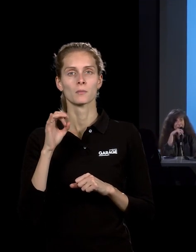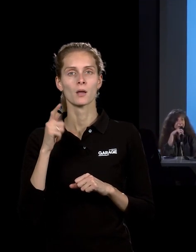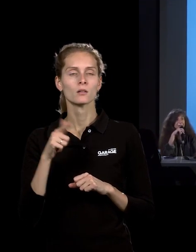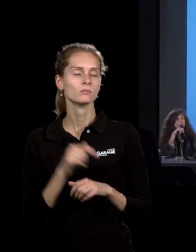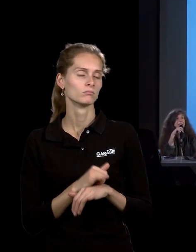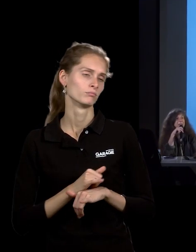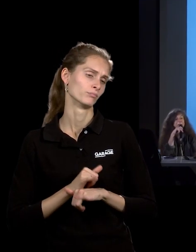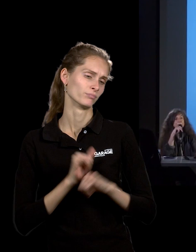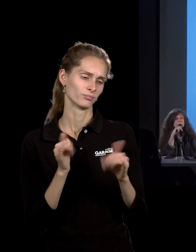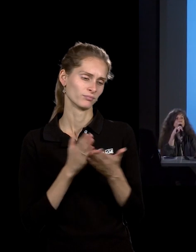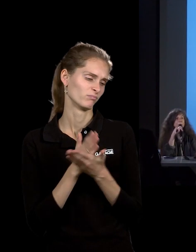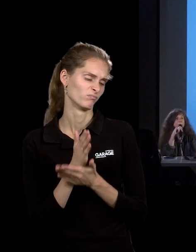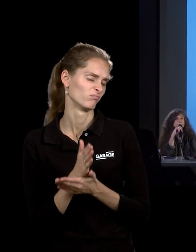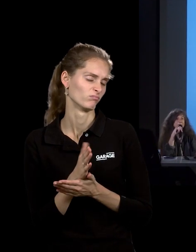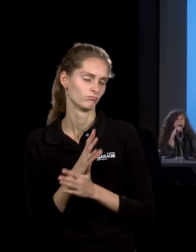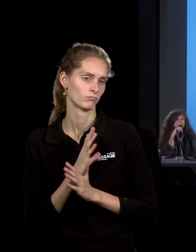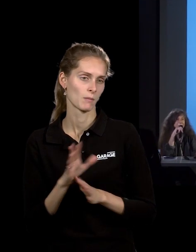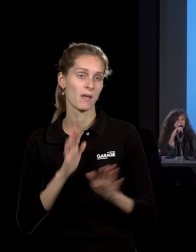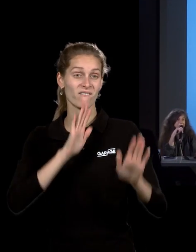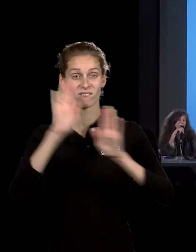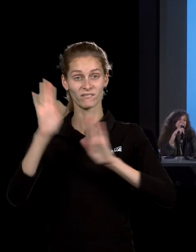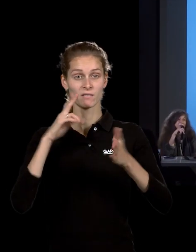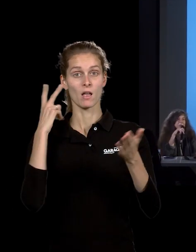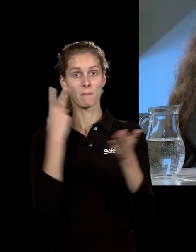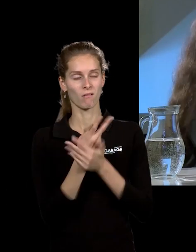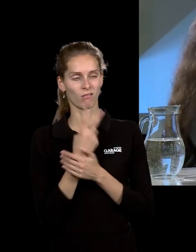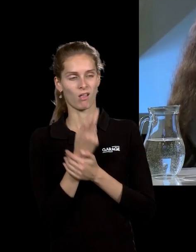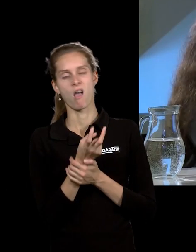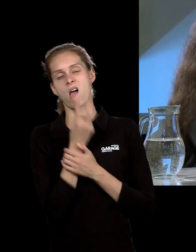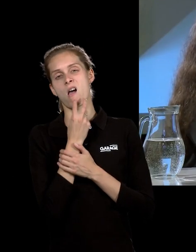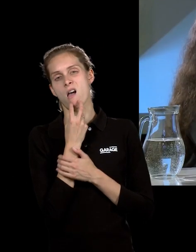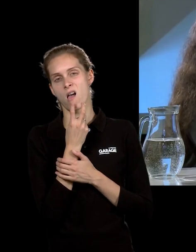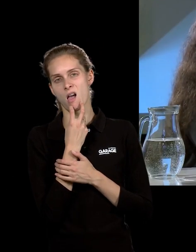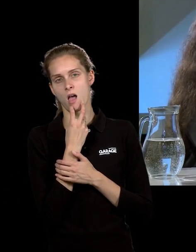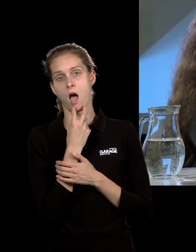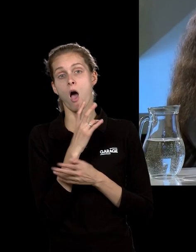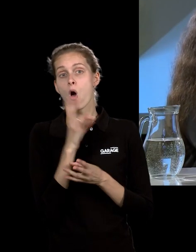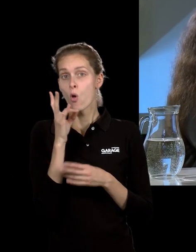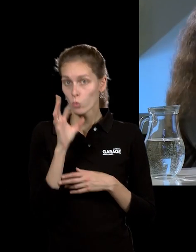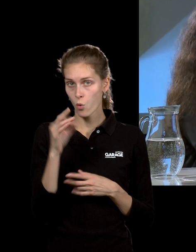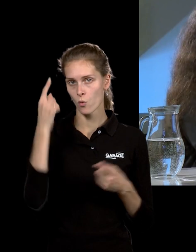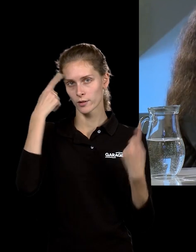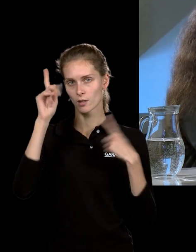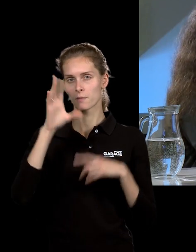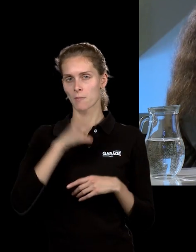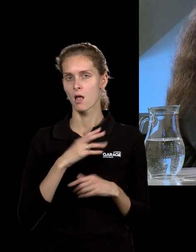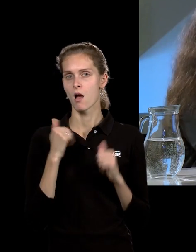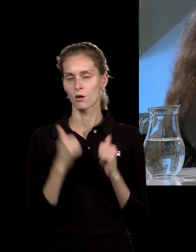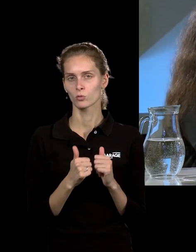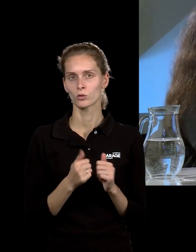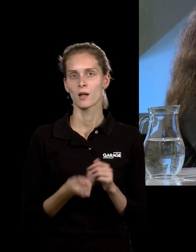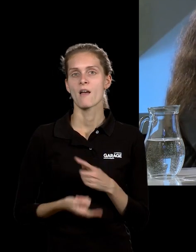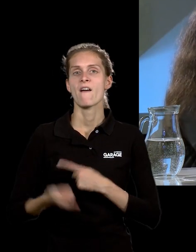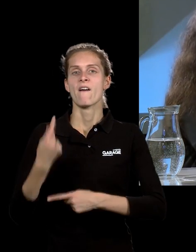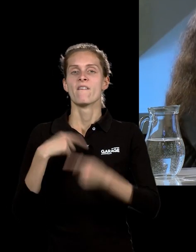этом направлении. Выставку, на которой он это показал, как бы осмеяли, но, в общем, идея была хорошая. То есть вернуть абстракцию к